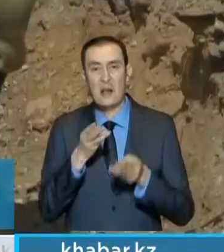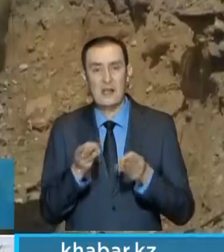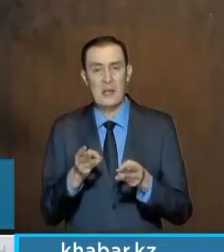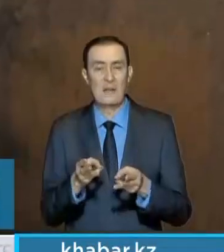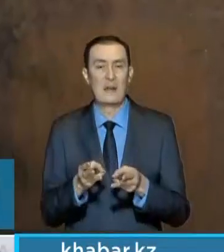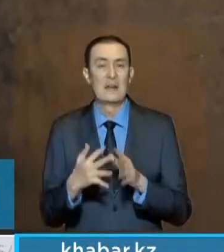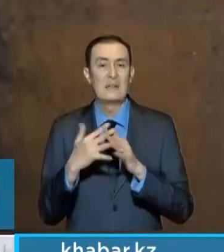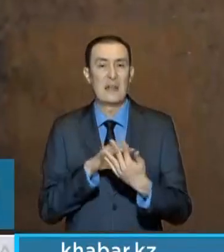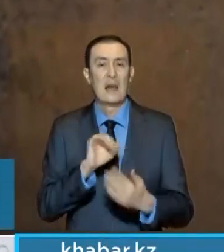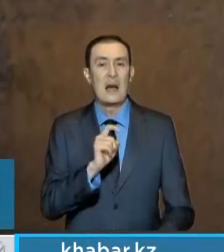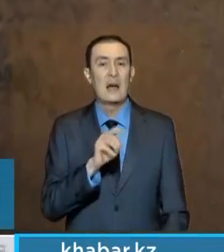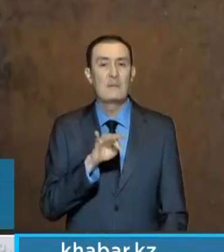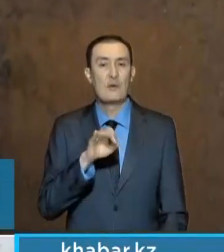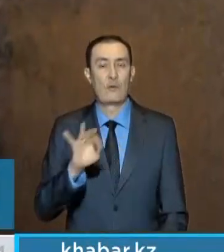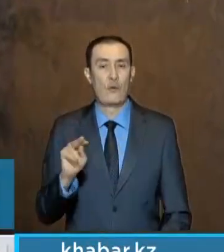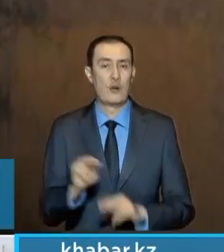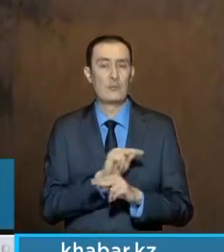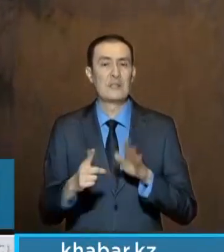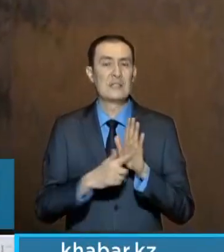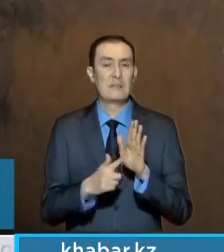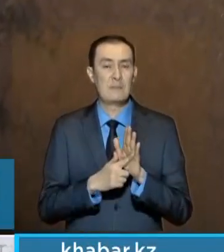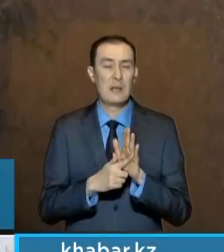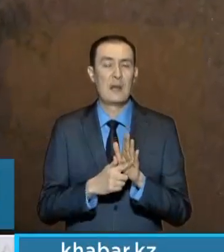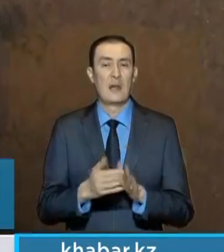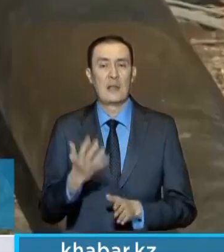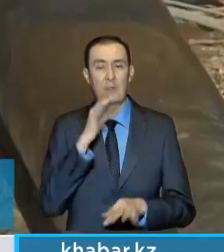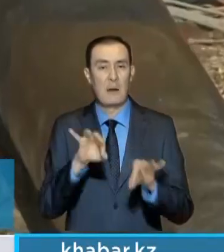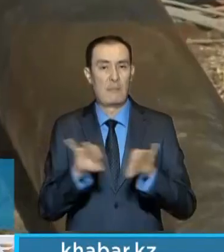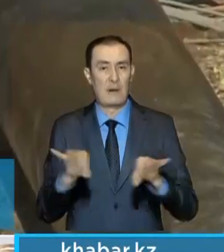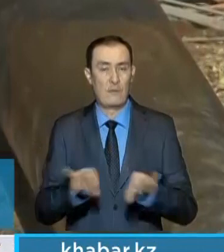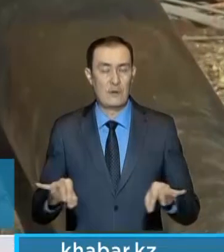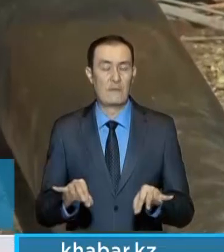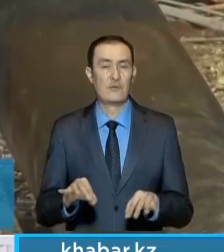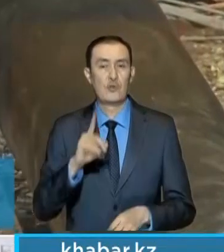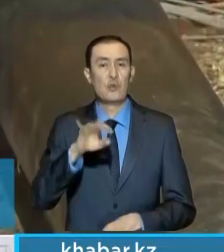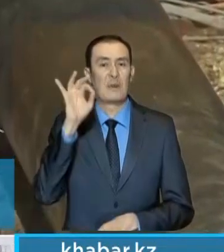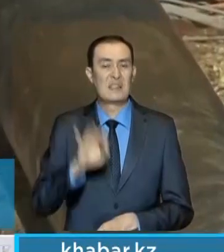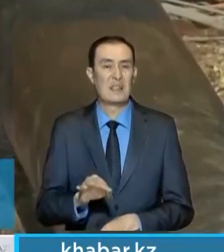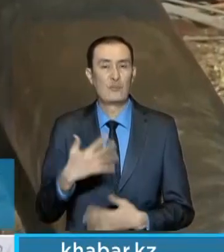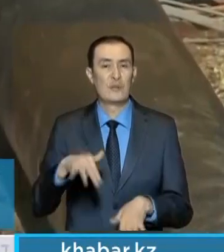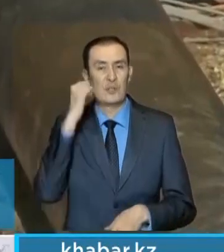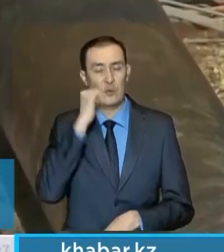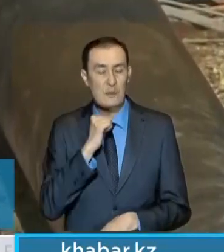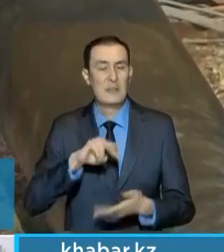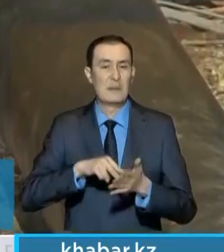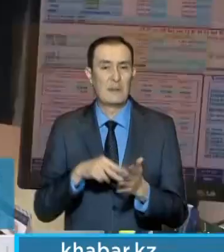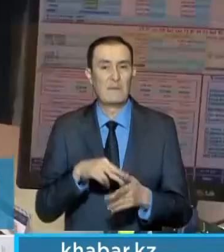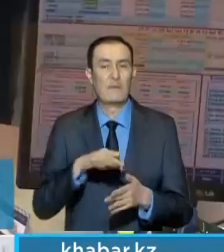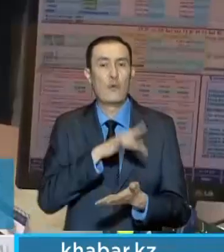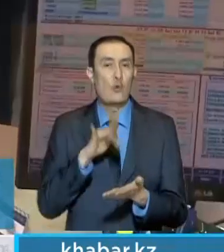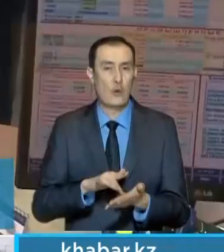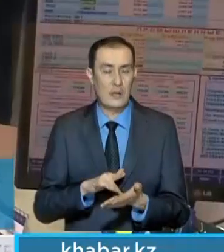пригородном селе Ахмерова ремонт семи участков теплопроводов Почти со стопроцентным износом запланирован в самом